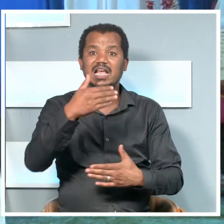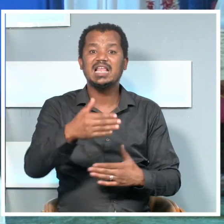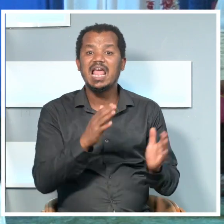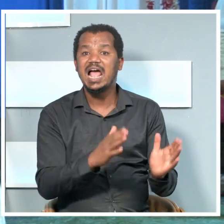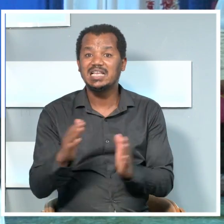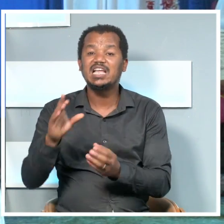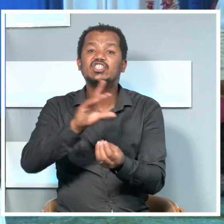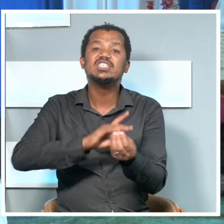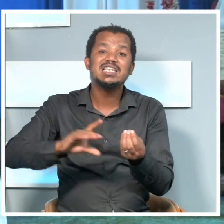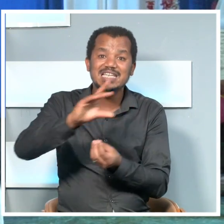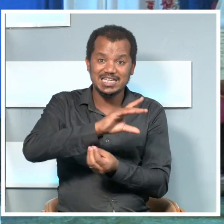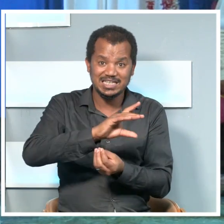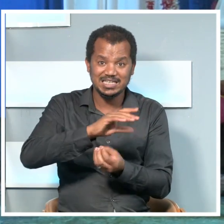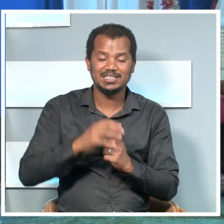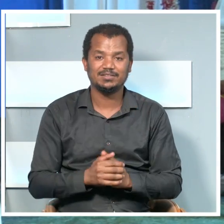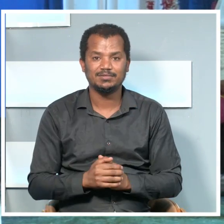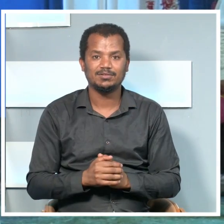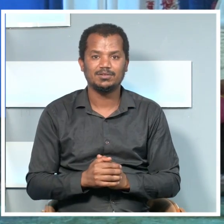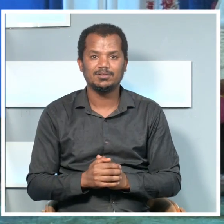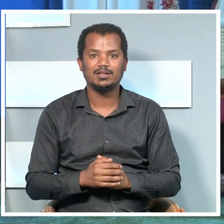አሁን ቀጣይ አዘጋጅ ክልል